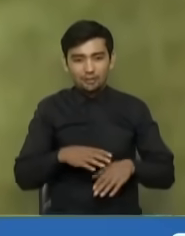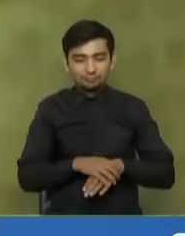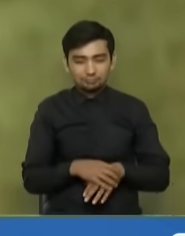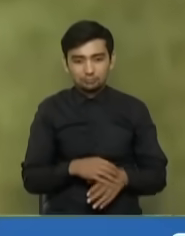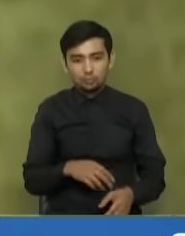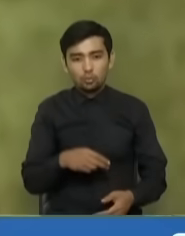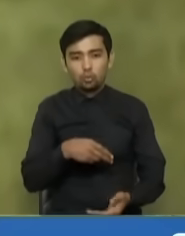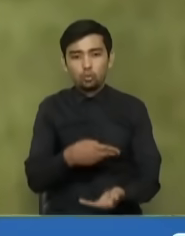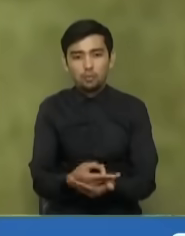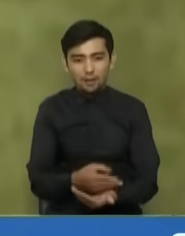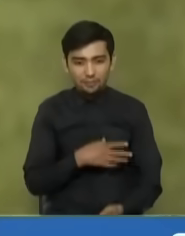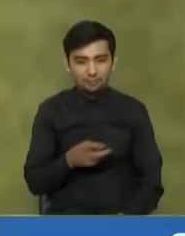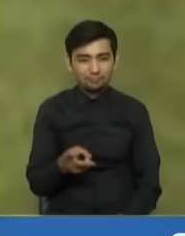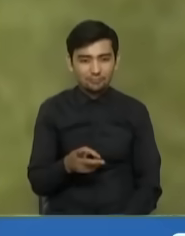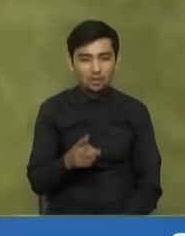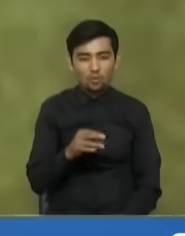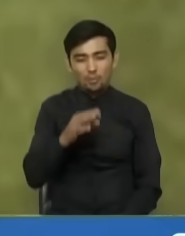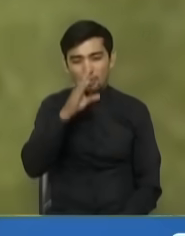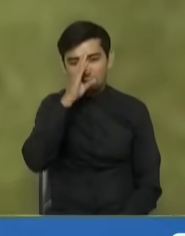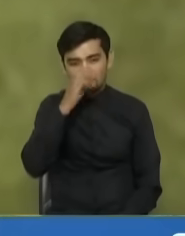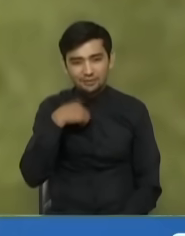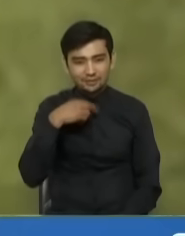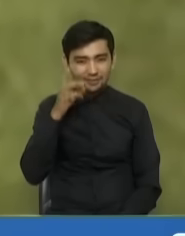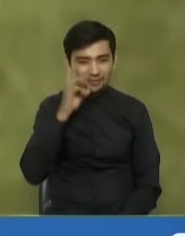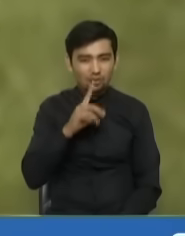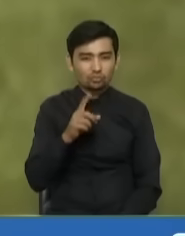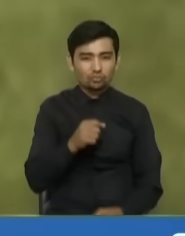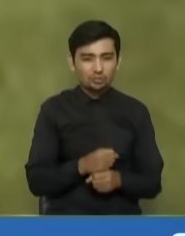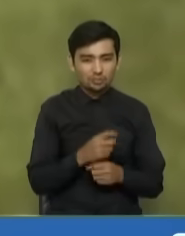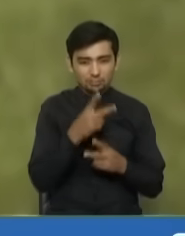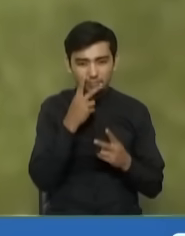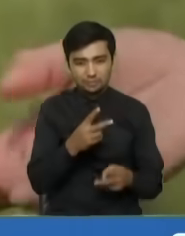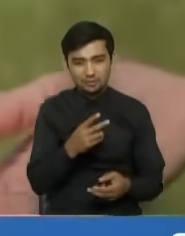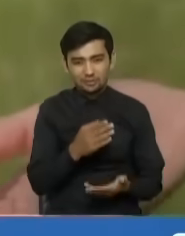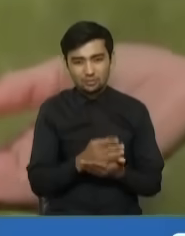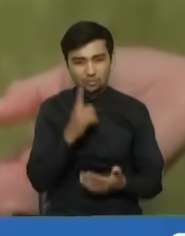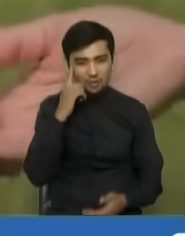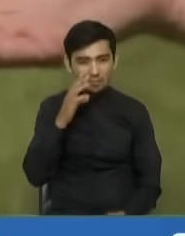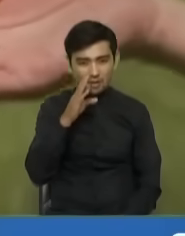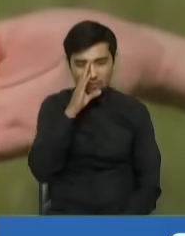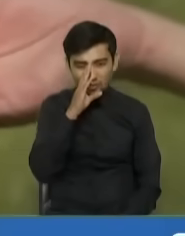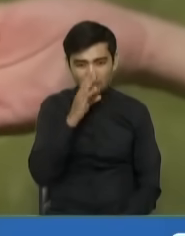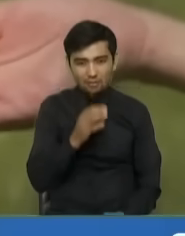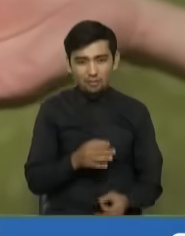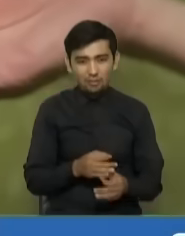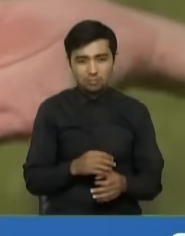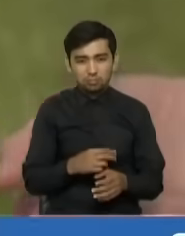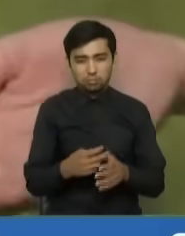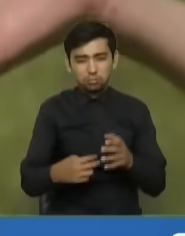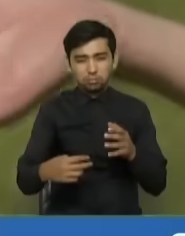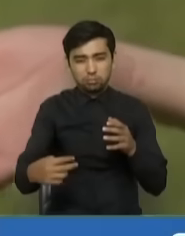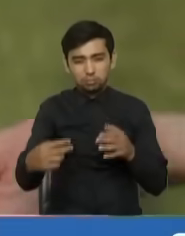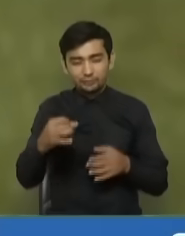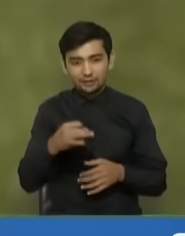деді. Бірақ енді бала, білмеймін, несі көретін жарығы бар шығар, бала біраз жер ағып кетіп,